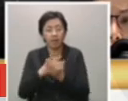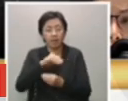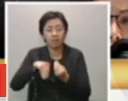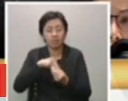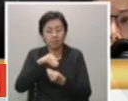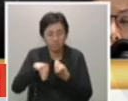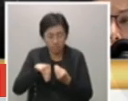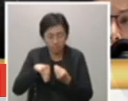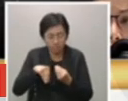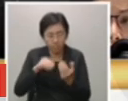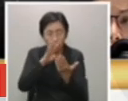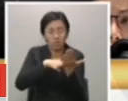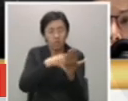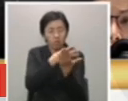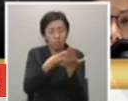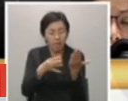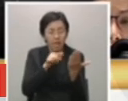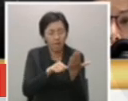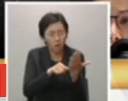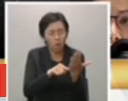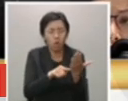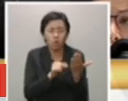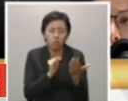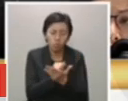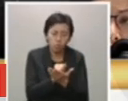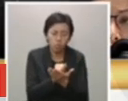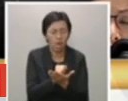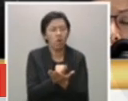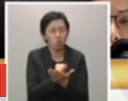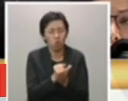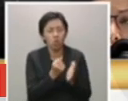แน่นอนครับนโยบายที่ถูกต้องเนี่ยถูกต้องเนี่ยมันช่วย